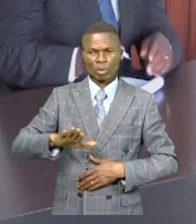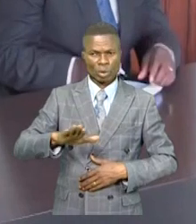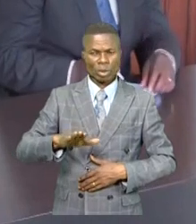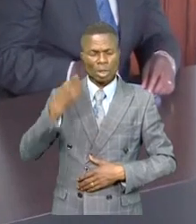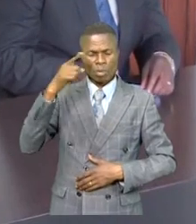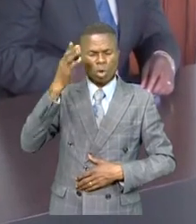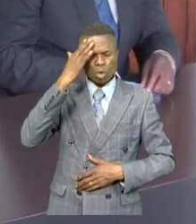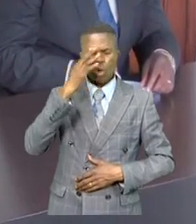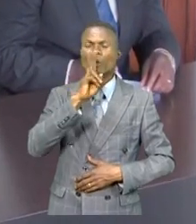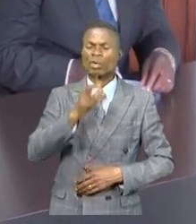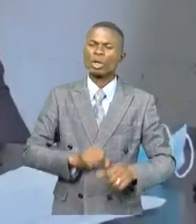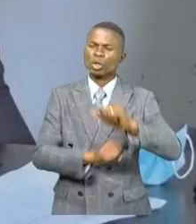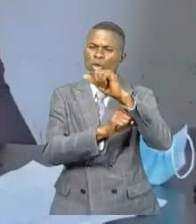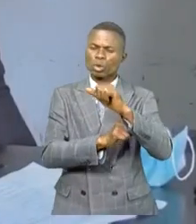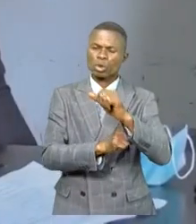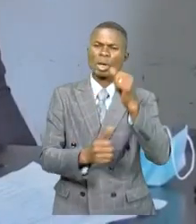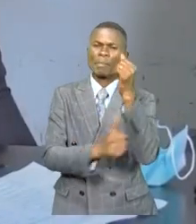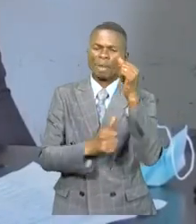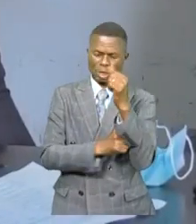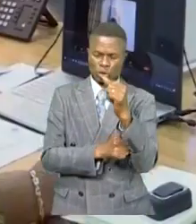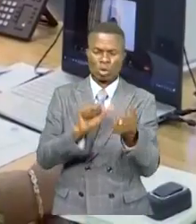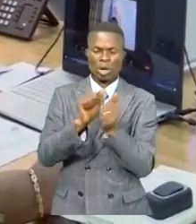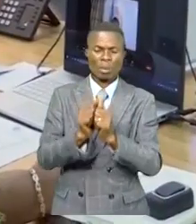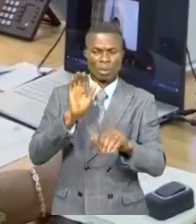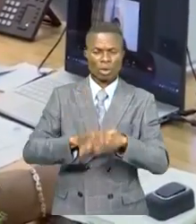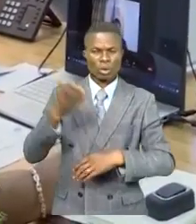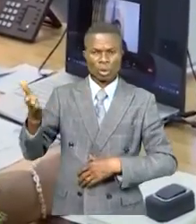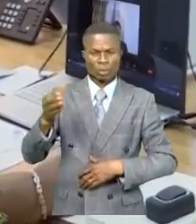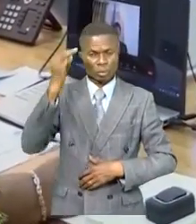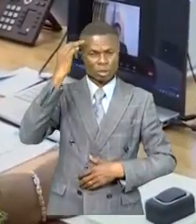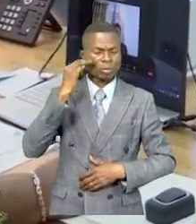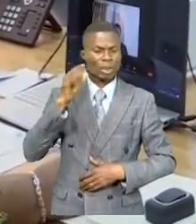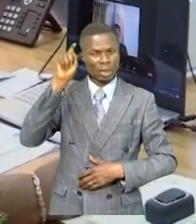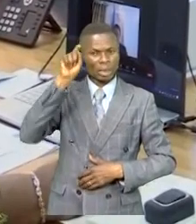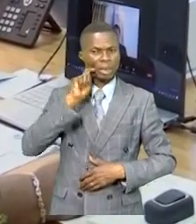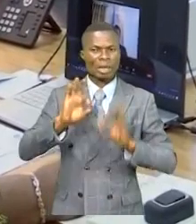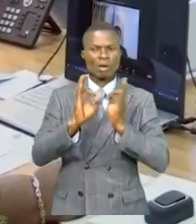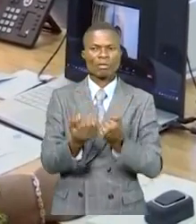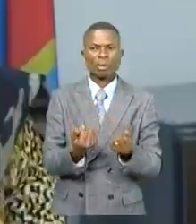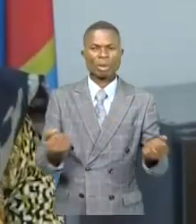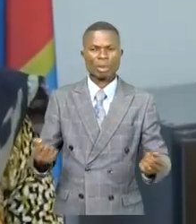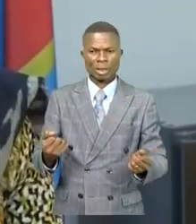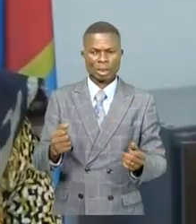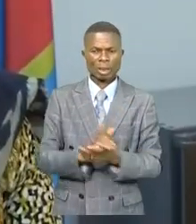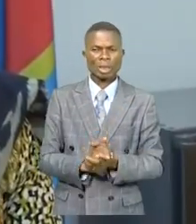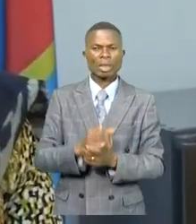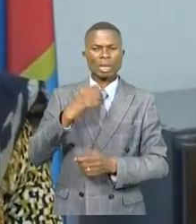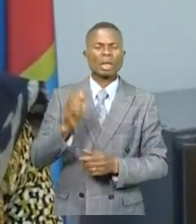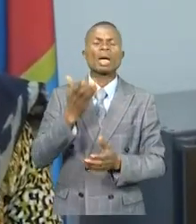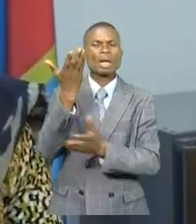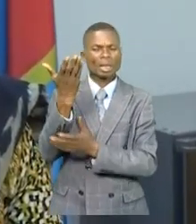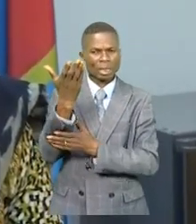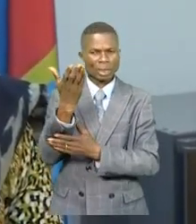apporter le soutien aux victimes et rescapées de cette barbarie. Par ailleurs, la ministre du genre, famille et enfants a d'ores et déjà plaidé